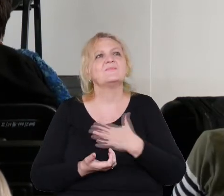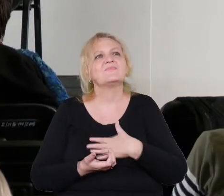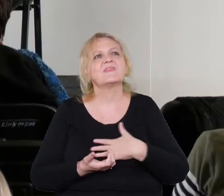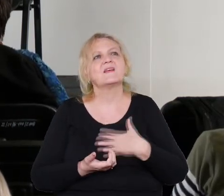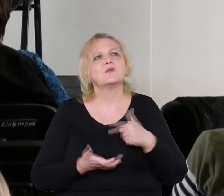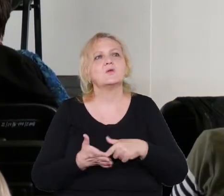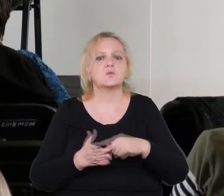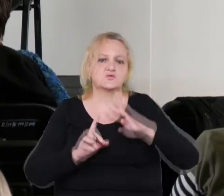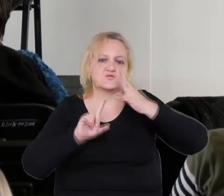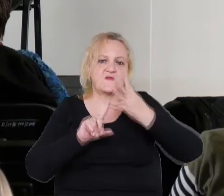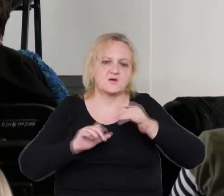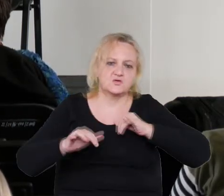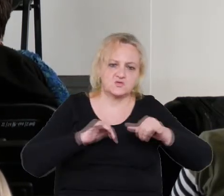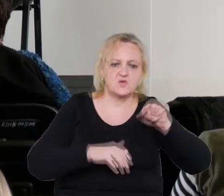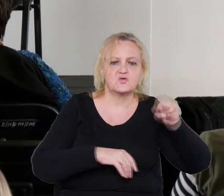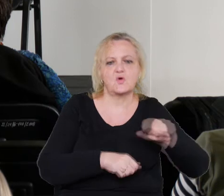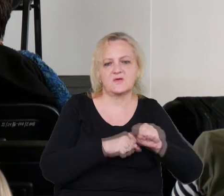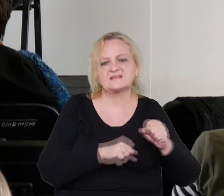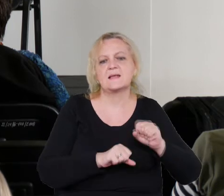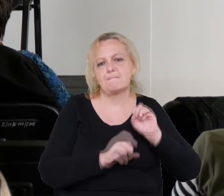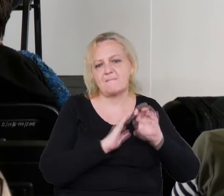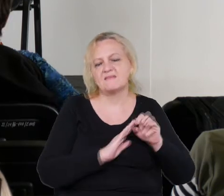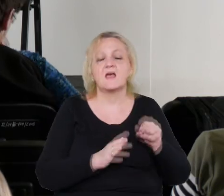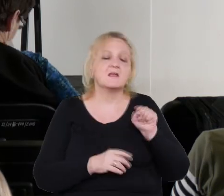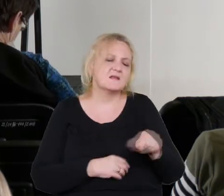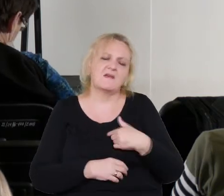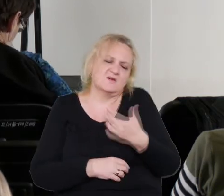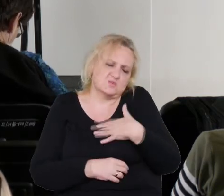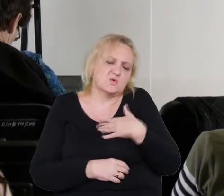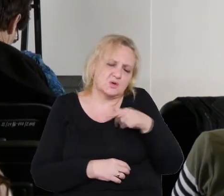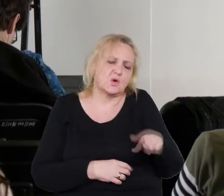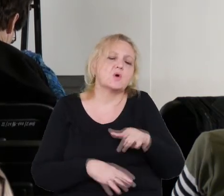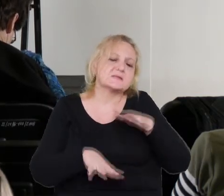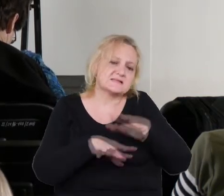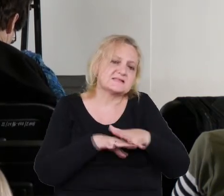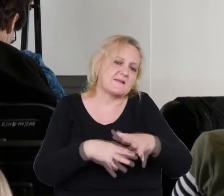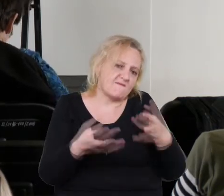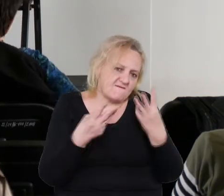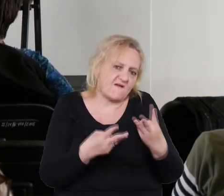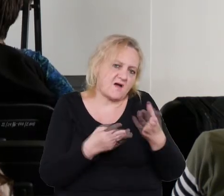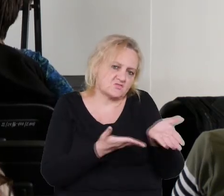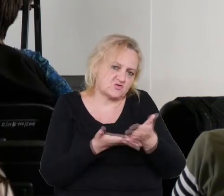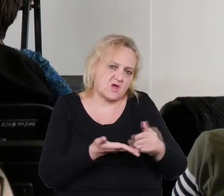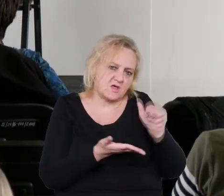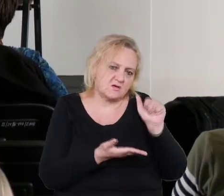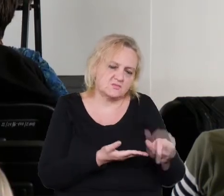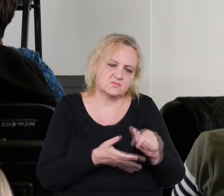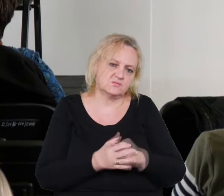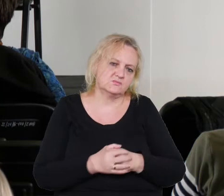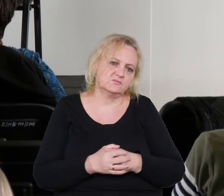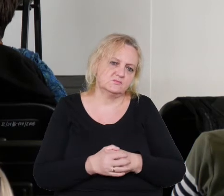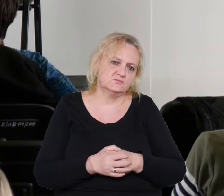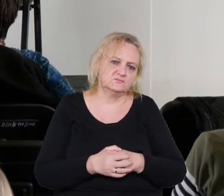że to jest jakaś czwarta władza to są media tylko że one faktycznie są bardzo ważną częścią systemu systemu